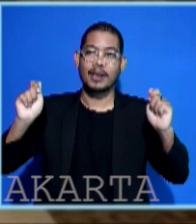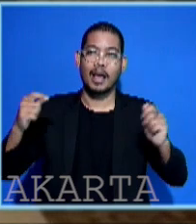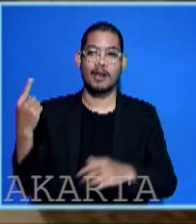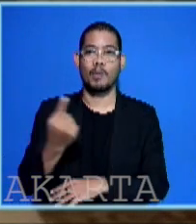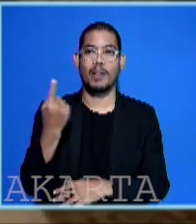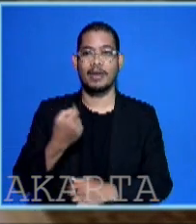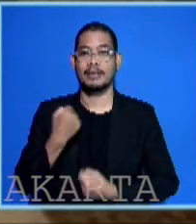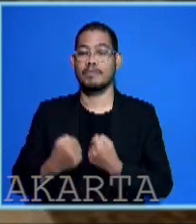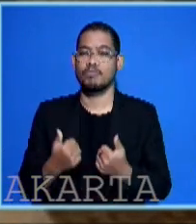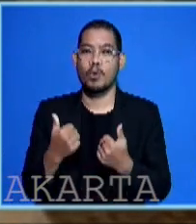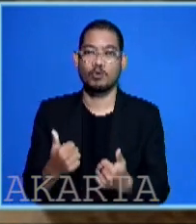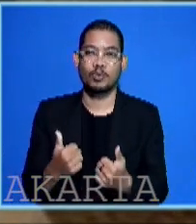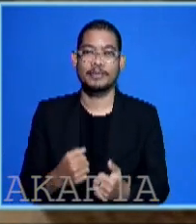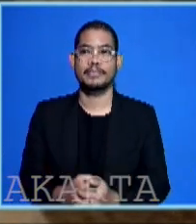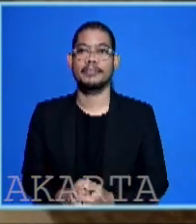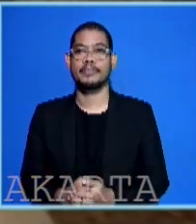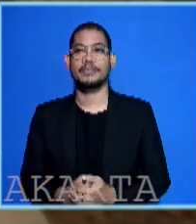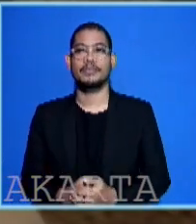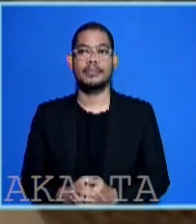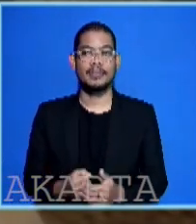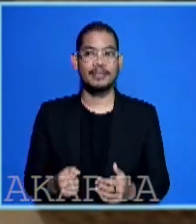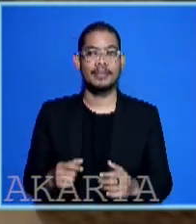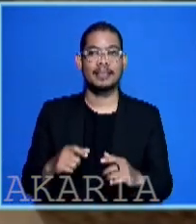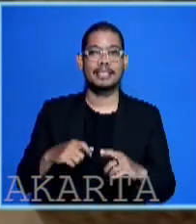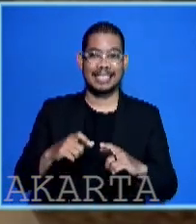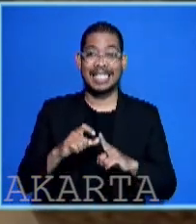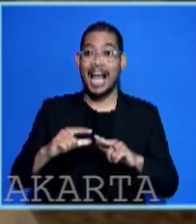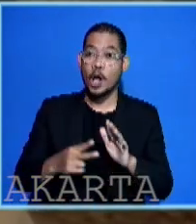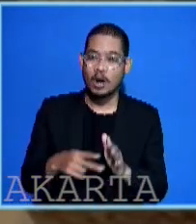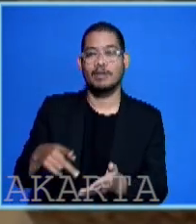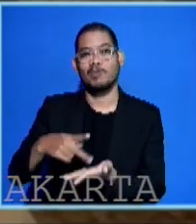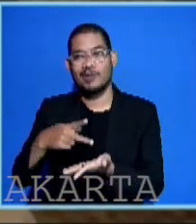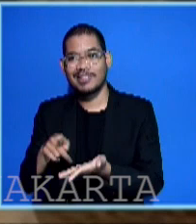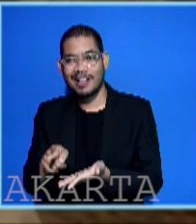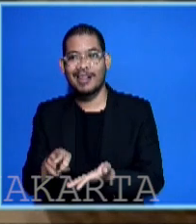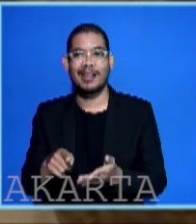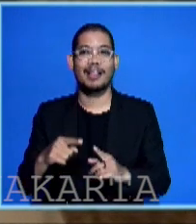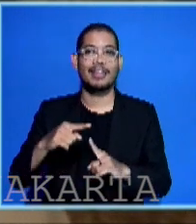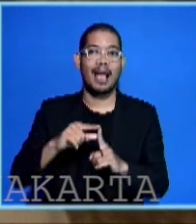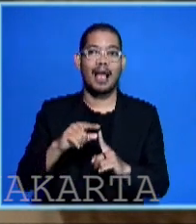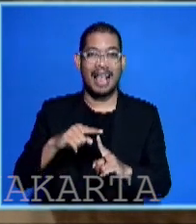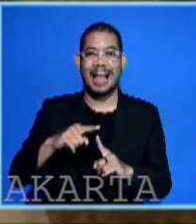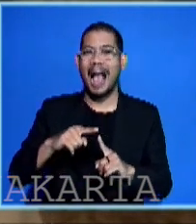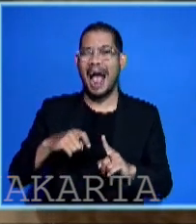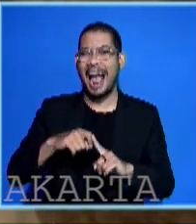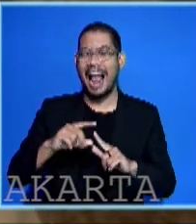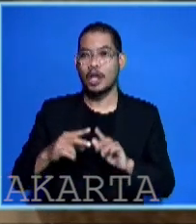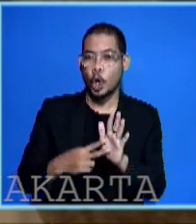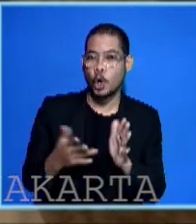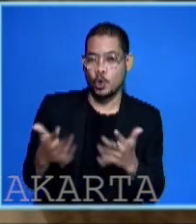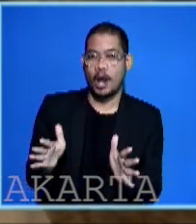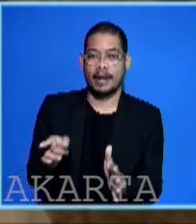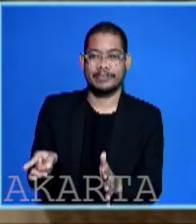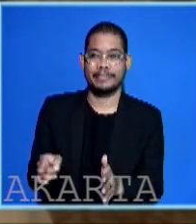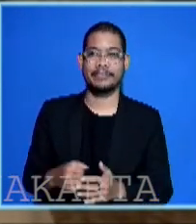sat di lapangan du di di STAD dan ada diukin